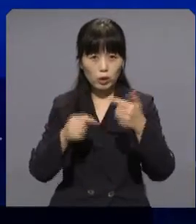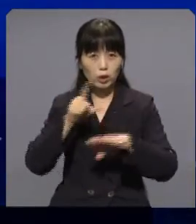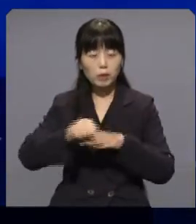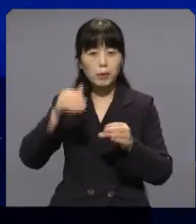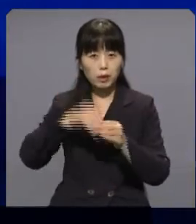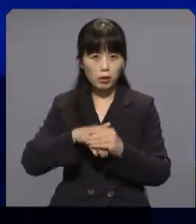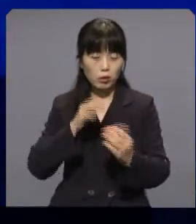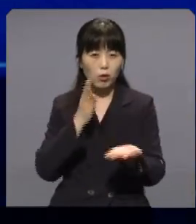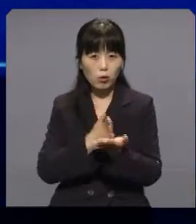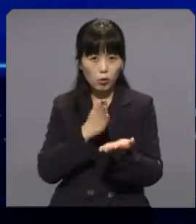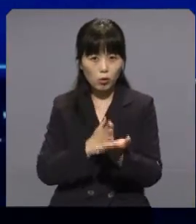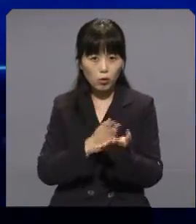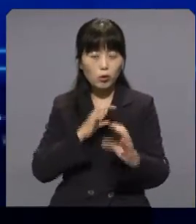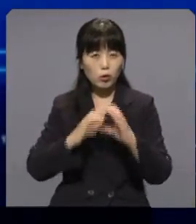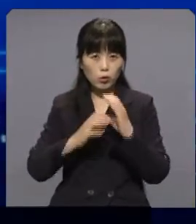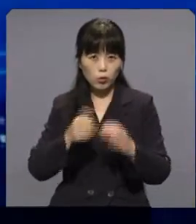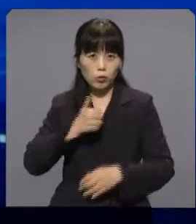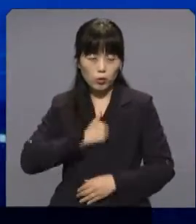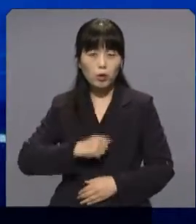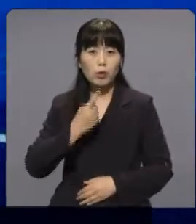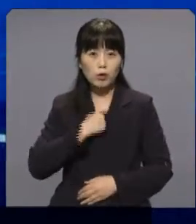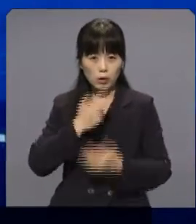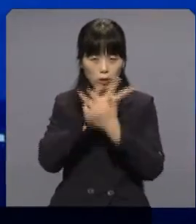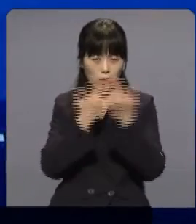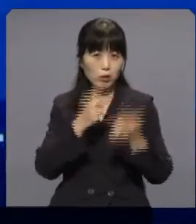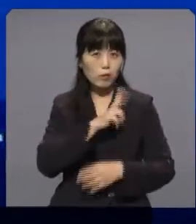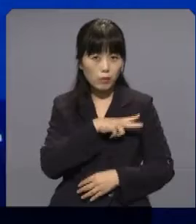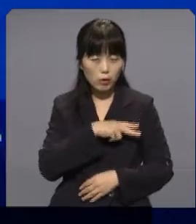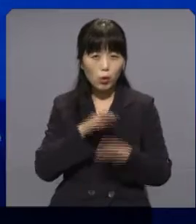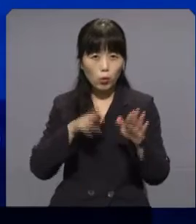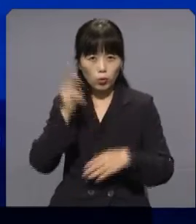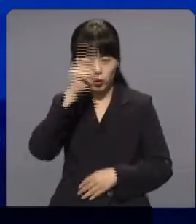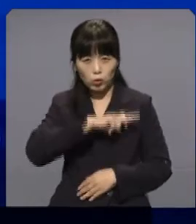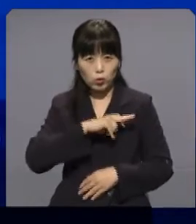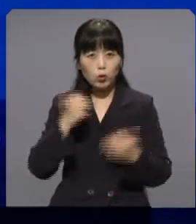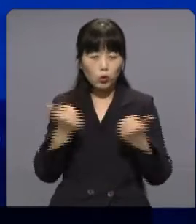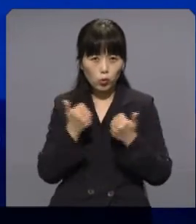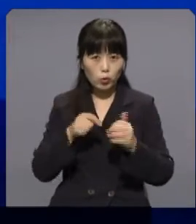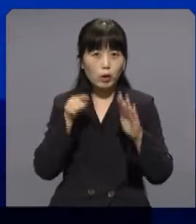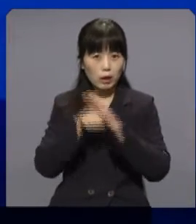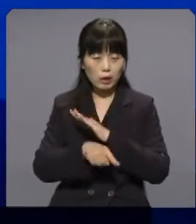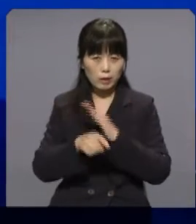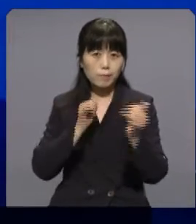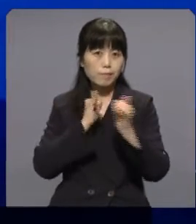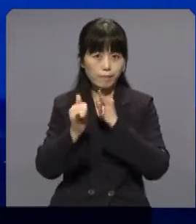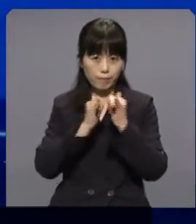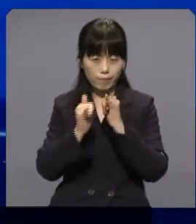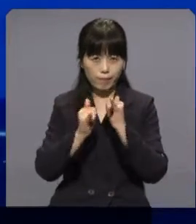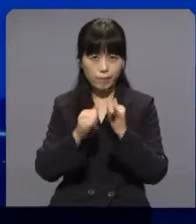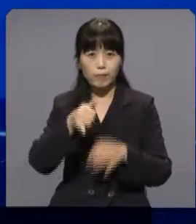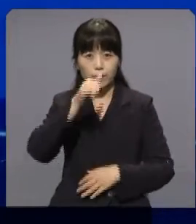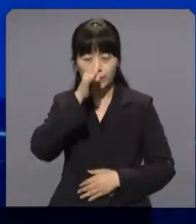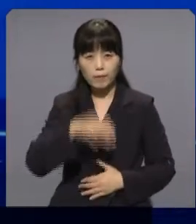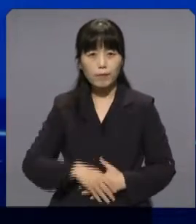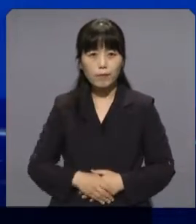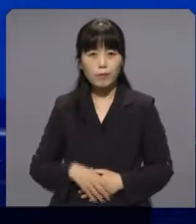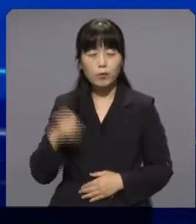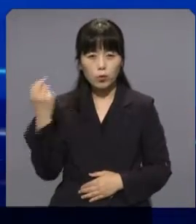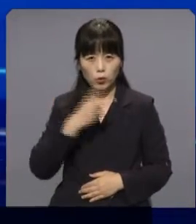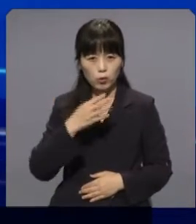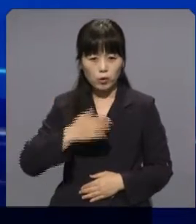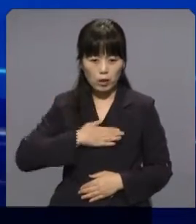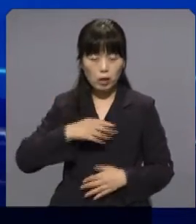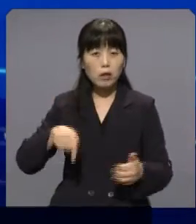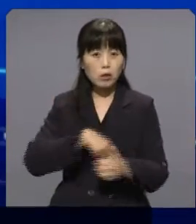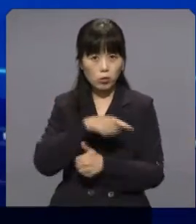언론과 소통을 극도로 자제해온 이재명 의원이 오늘 오전 국회 입성 후 첫 기자간담회를 가졌습니다. 여기서 자신을